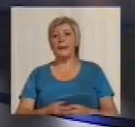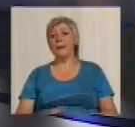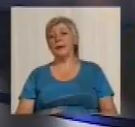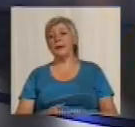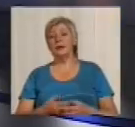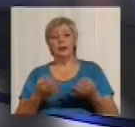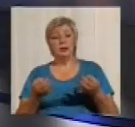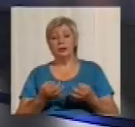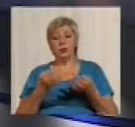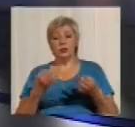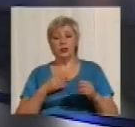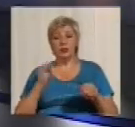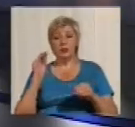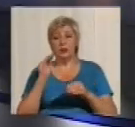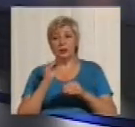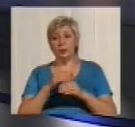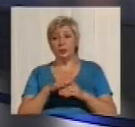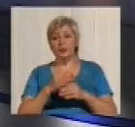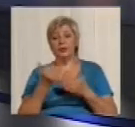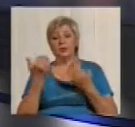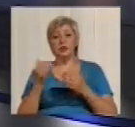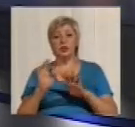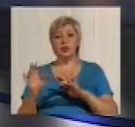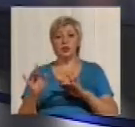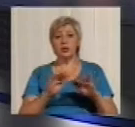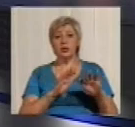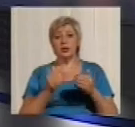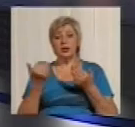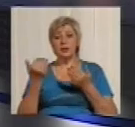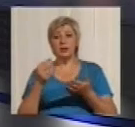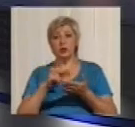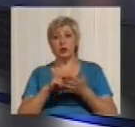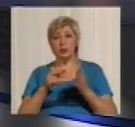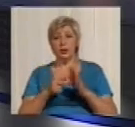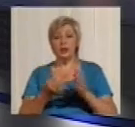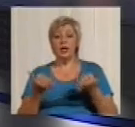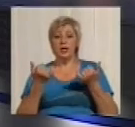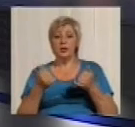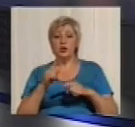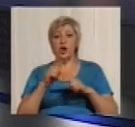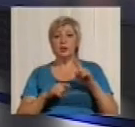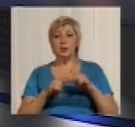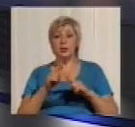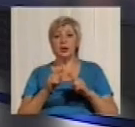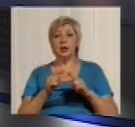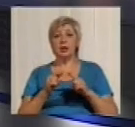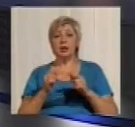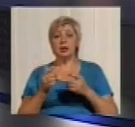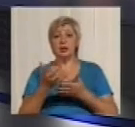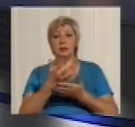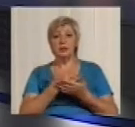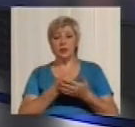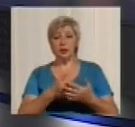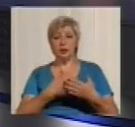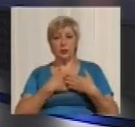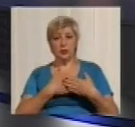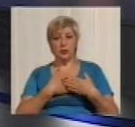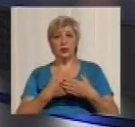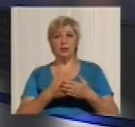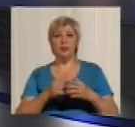Нечего добавить. А ваші дії, ваші плани? Зараз батьки збираються активно на певні збори,